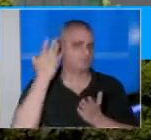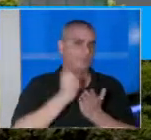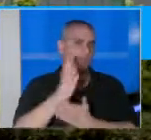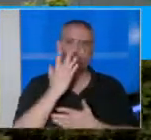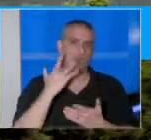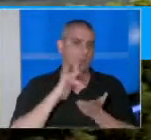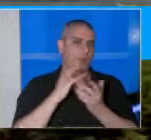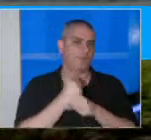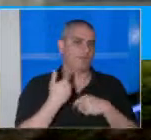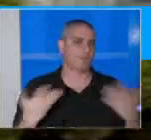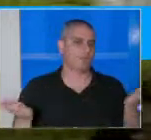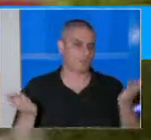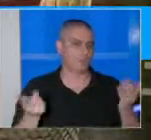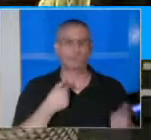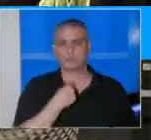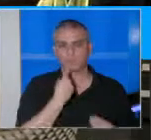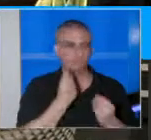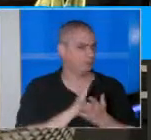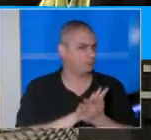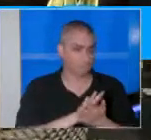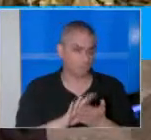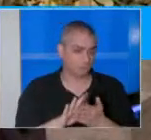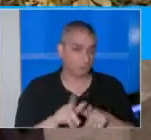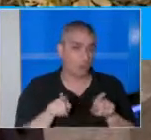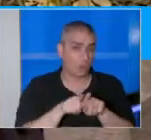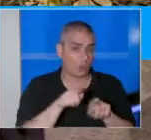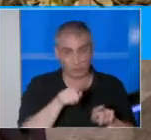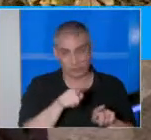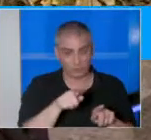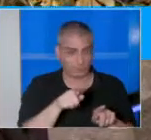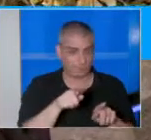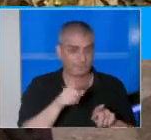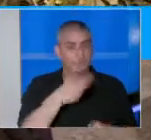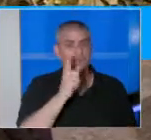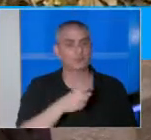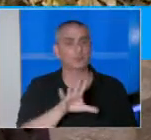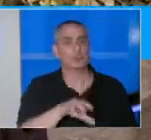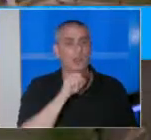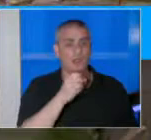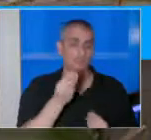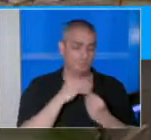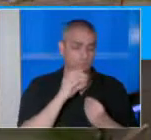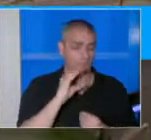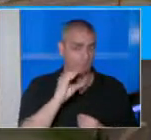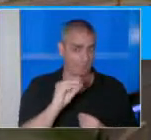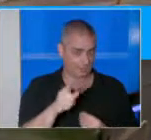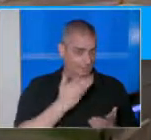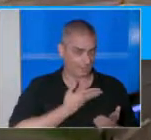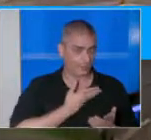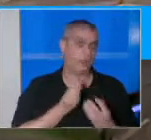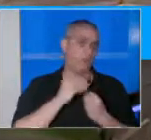יהיה להם מקום עבודה. אנחנו אומרים דבר מאוד פשוט. את אותו, הם יוכלו לקחת, בנוסף למענק שהם קיבלו,